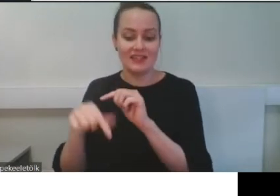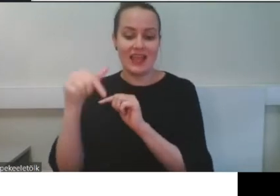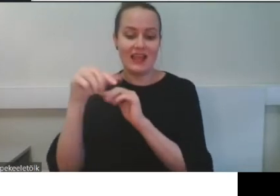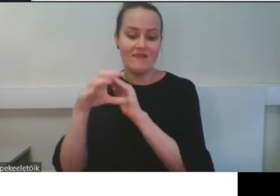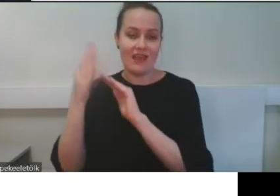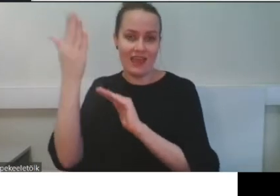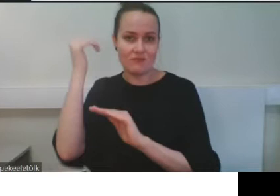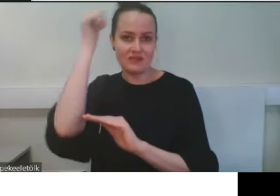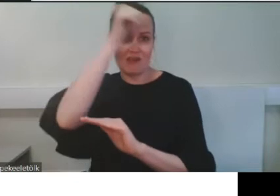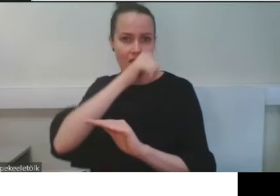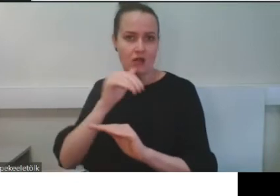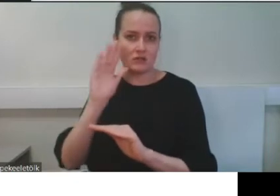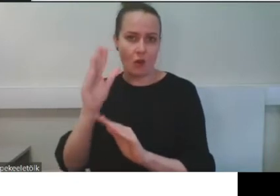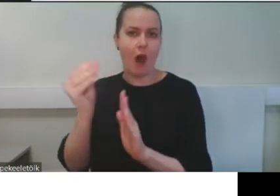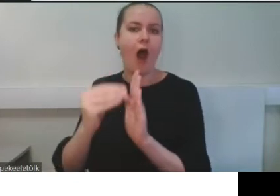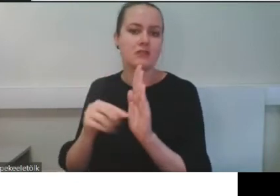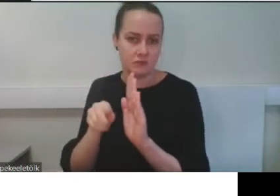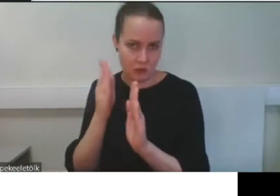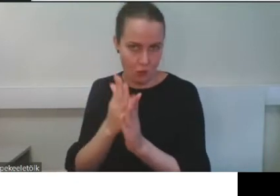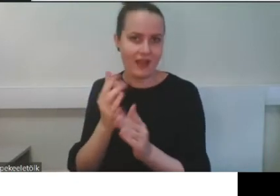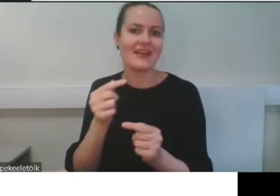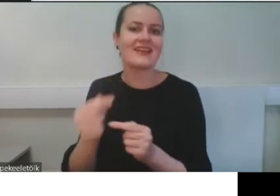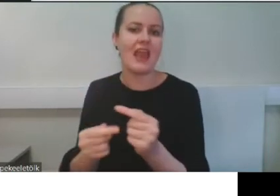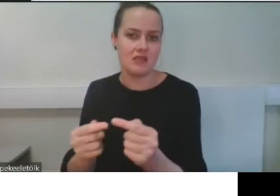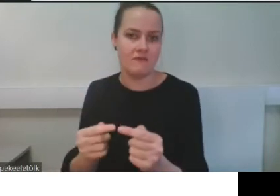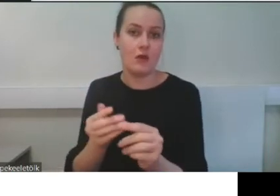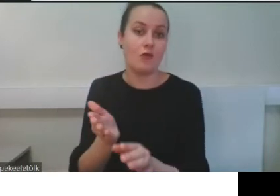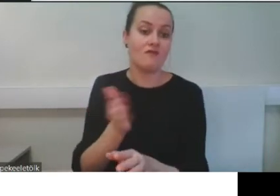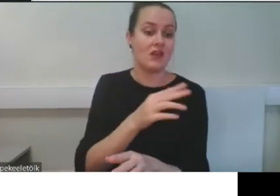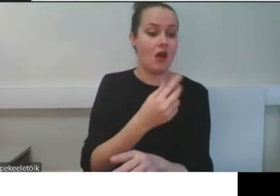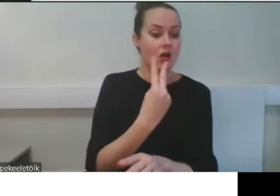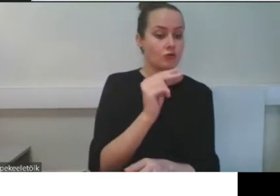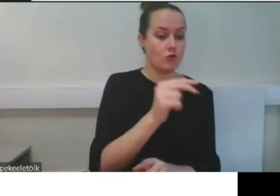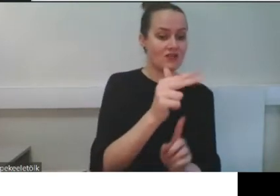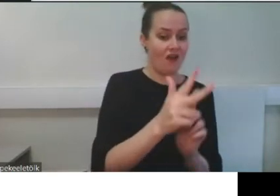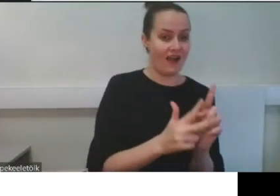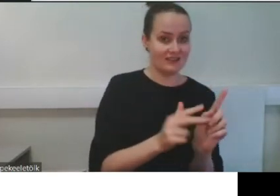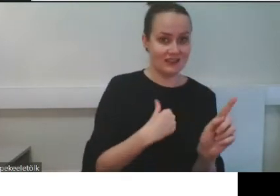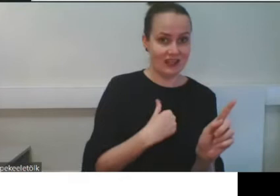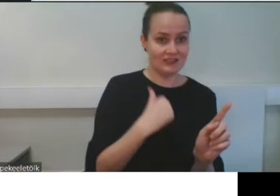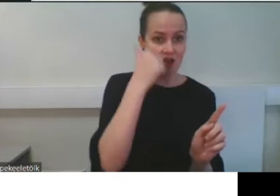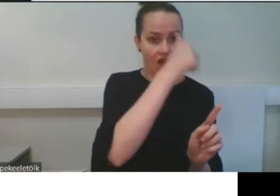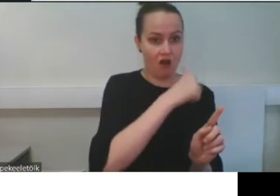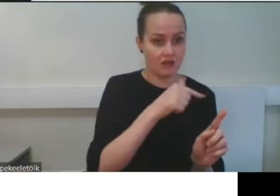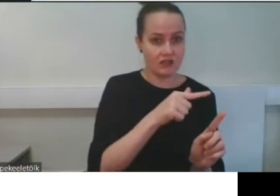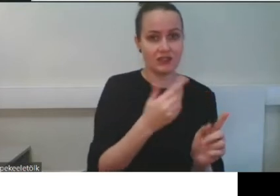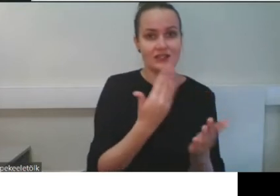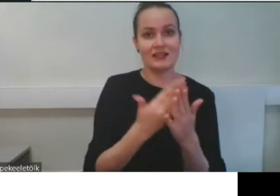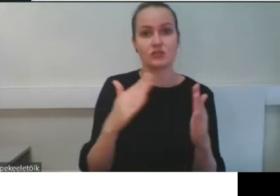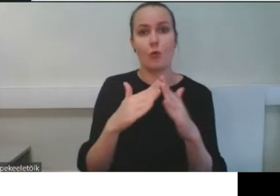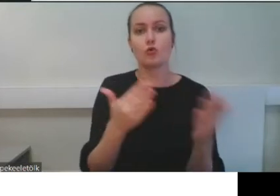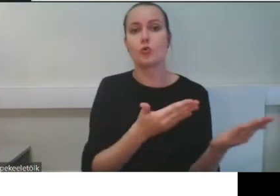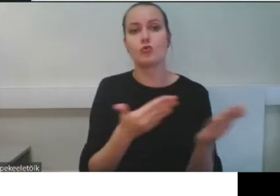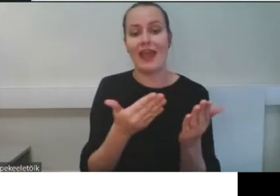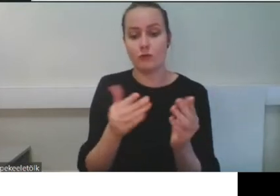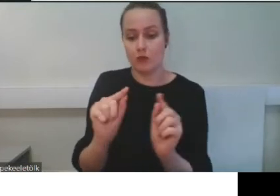olemas 2020. aasta kohta ja tavaliselt saavad andmed kokku ja kasutatavaks igal aastal